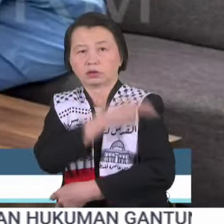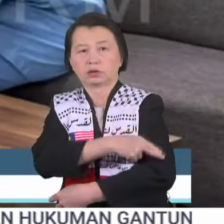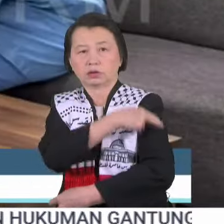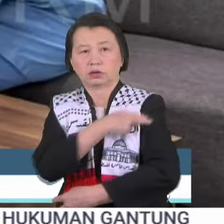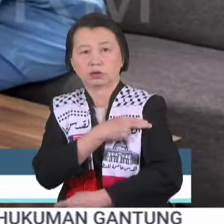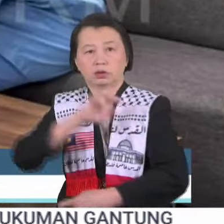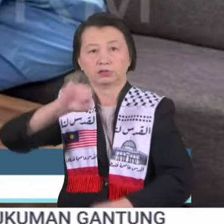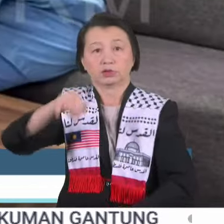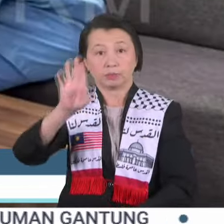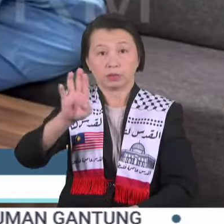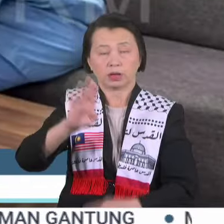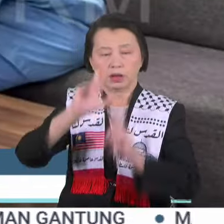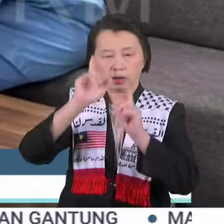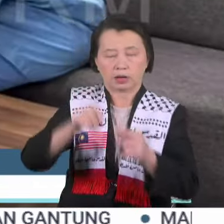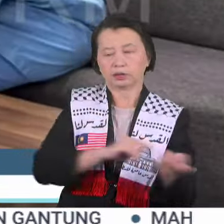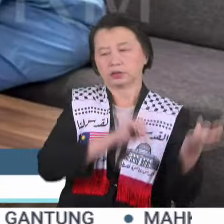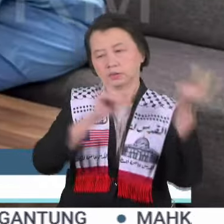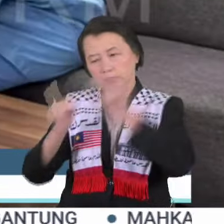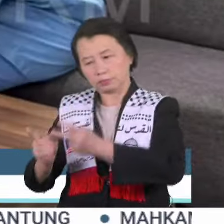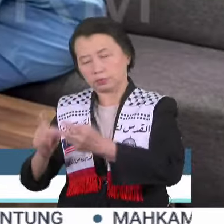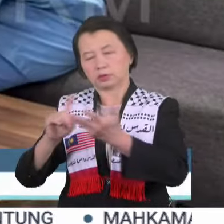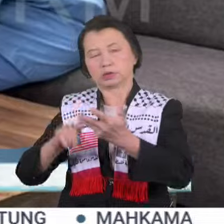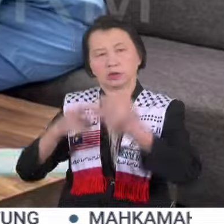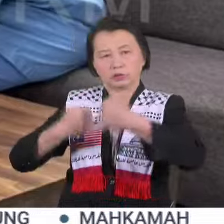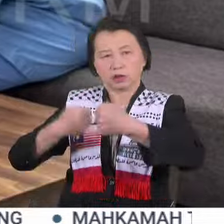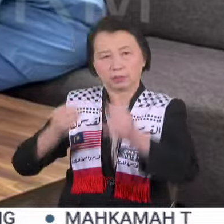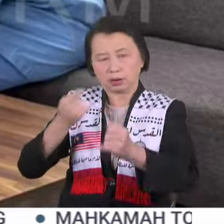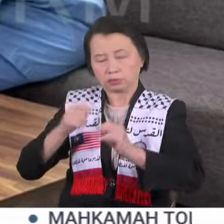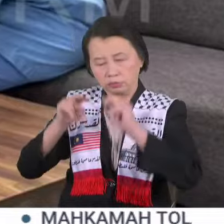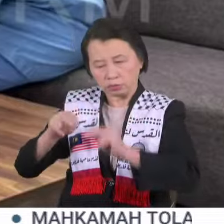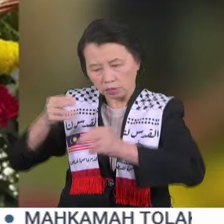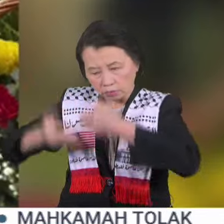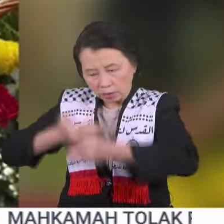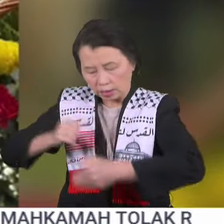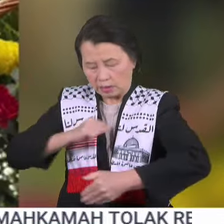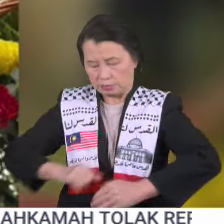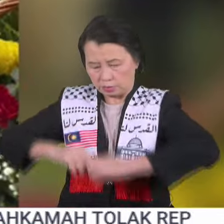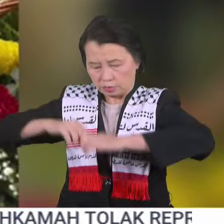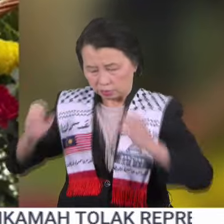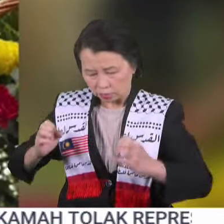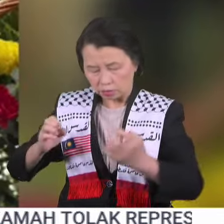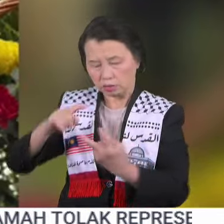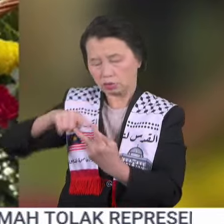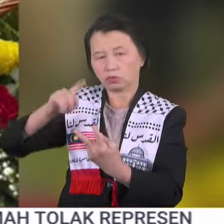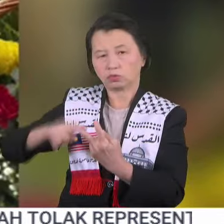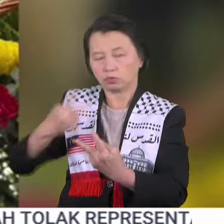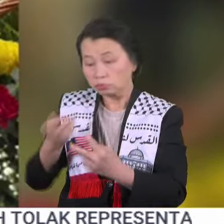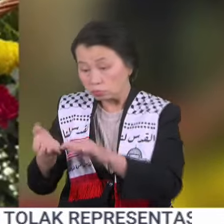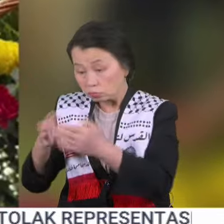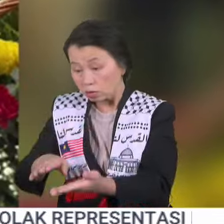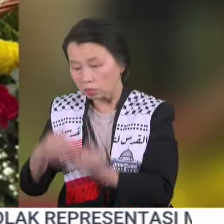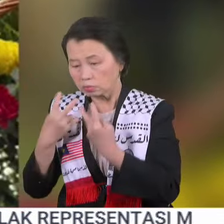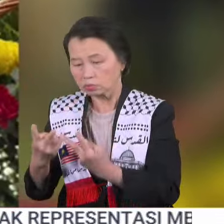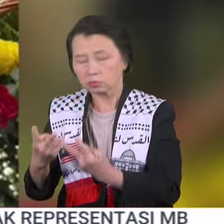Johor Bahru. Beliau kemudiannya ke Jabatan Perubatan Forensik bagi melihat proses bedah siasat dua anggota polis yang maut.